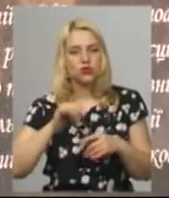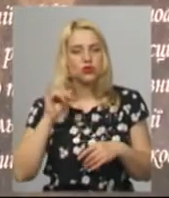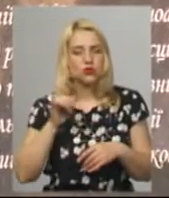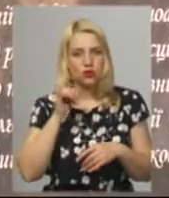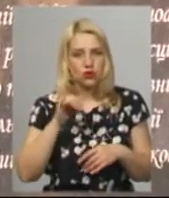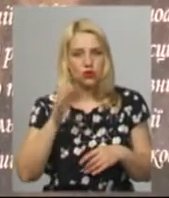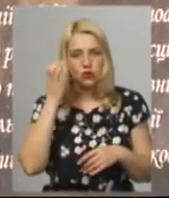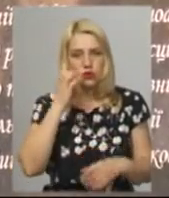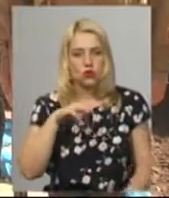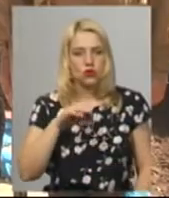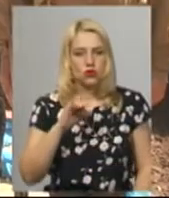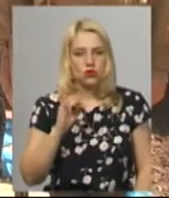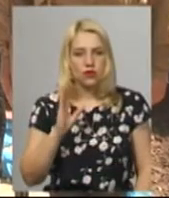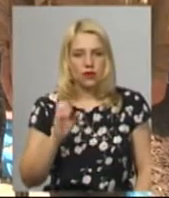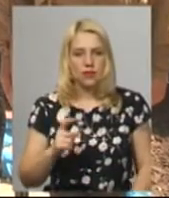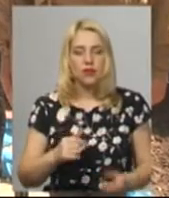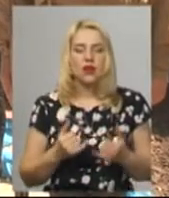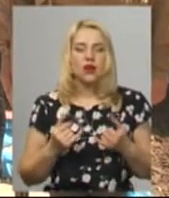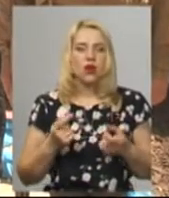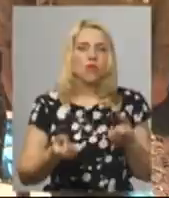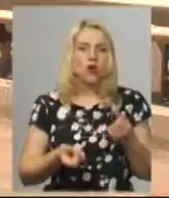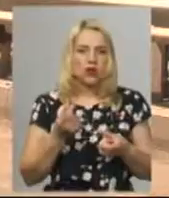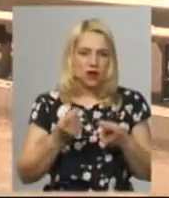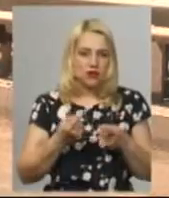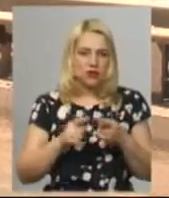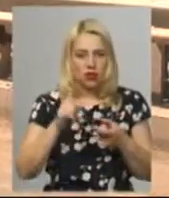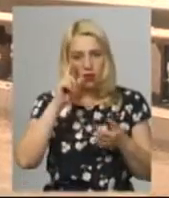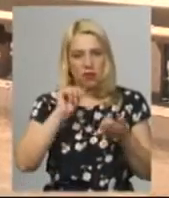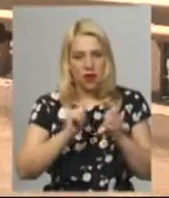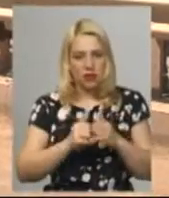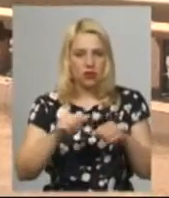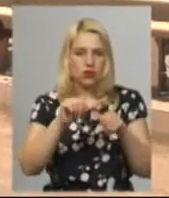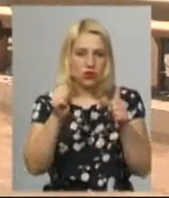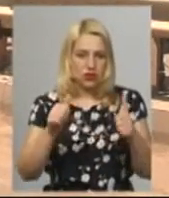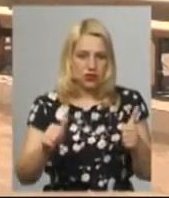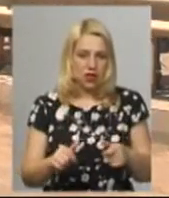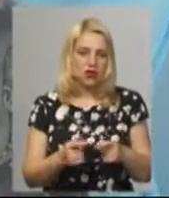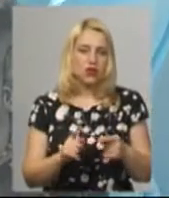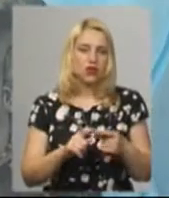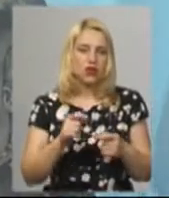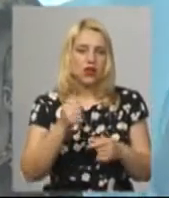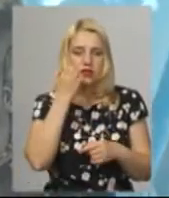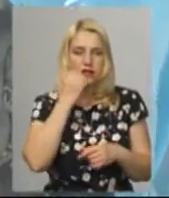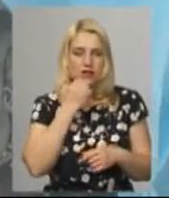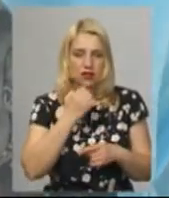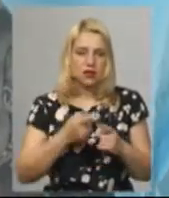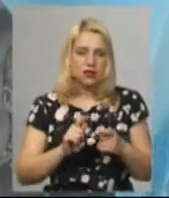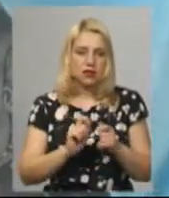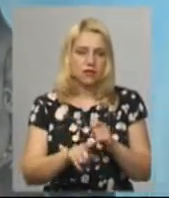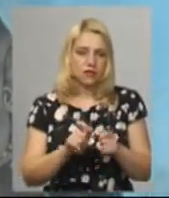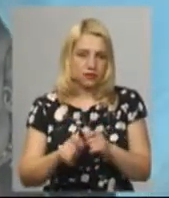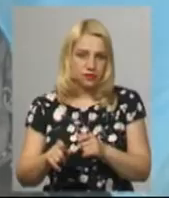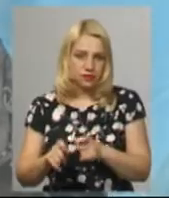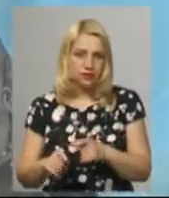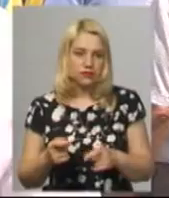появі пам'ятного знаку в селищі багато в чому допомогли благодійники і місцеві меценати, розповідає селищний голова СМТ Чорний